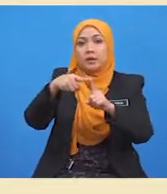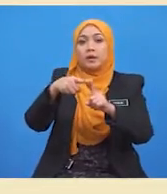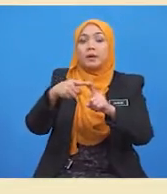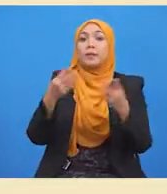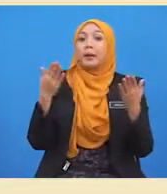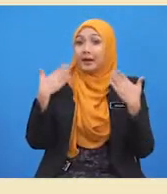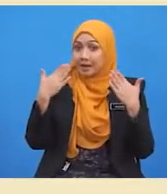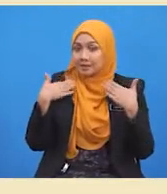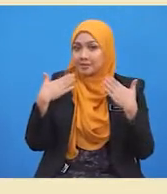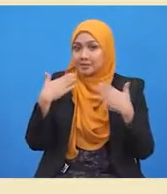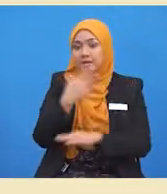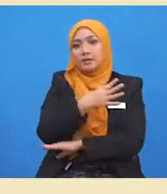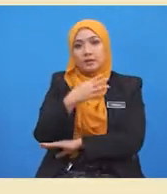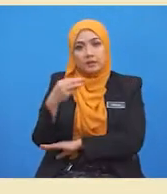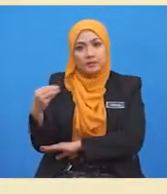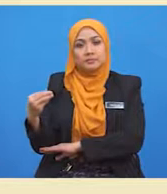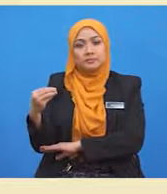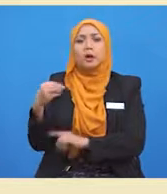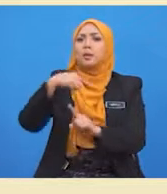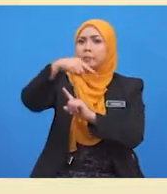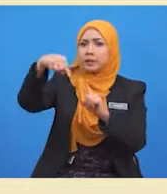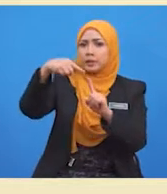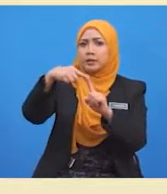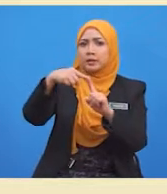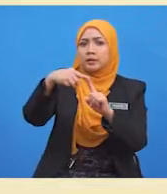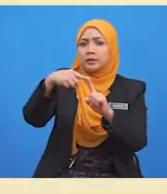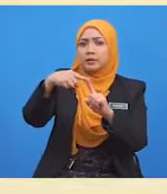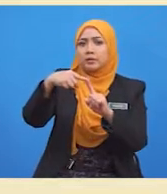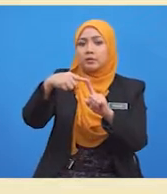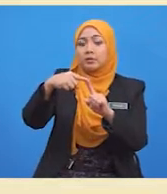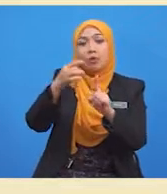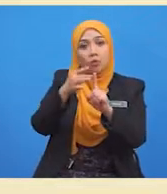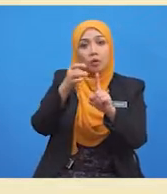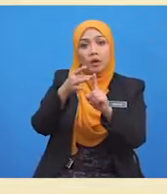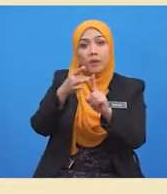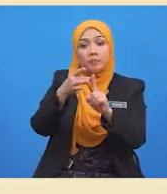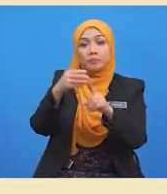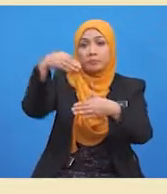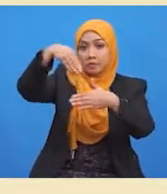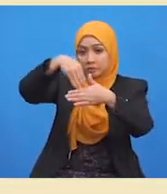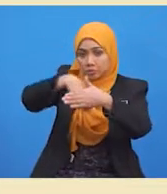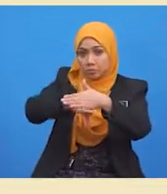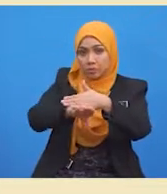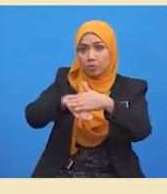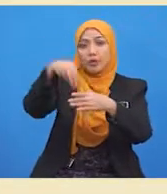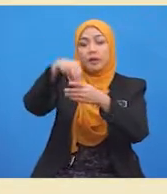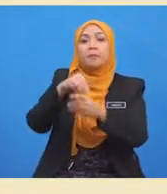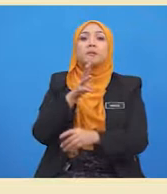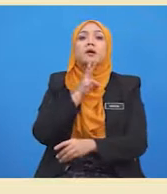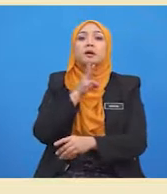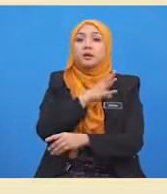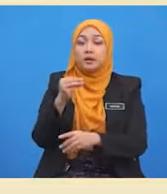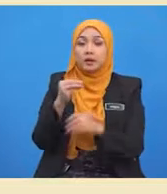apabila bola logam direndam ke dalam air janji sejukkan ia